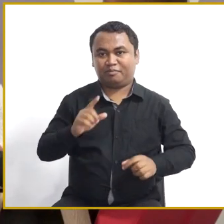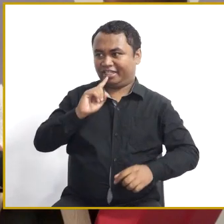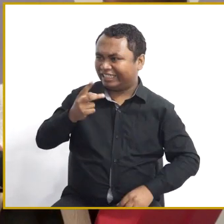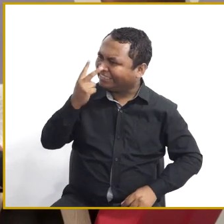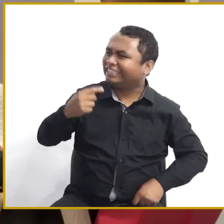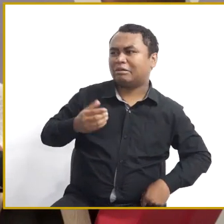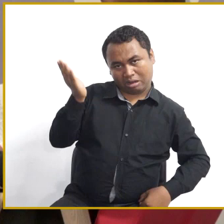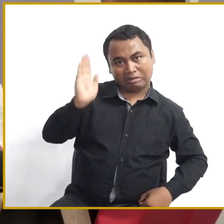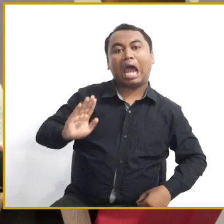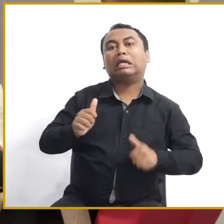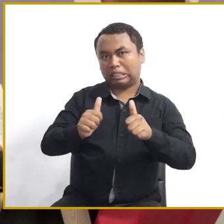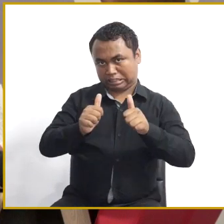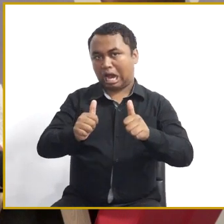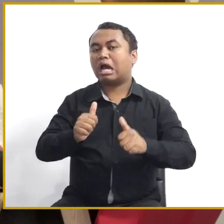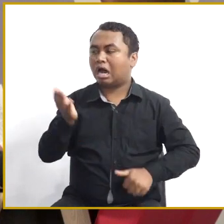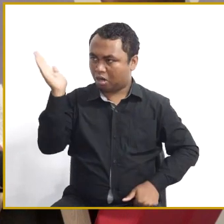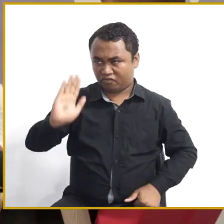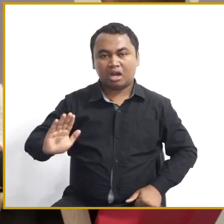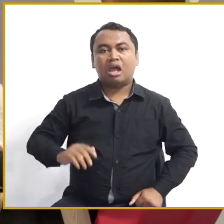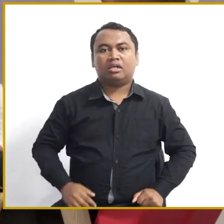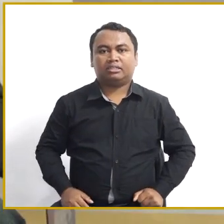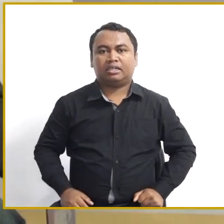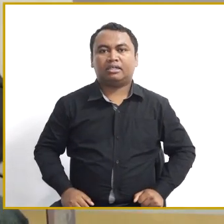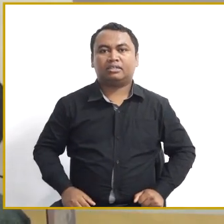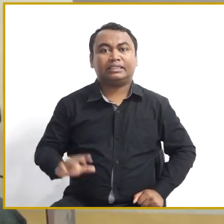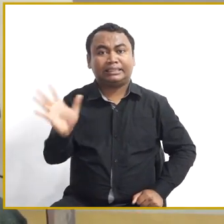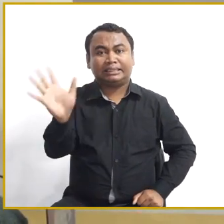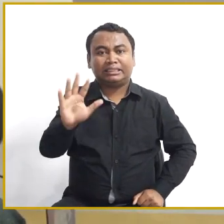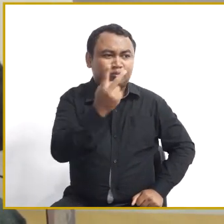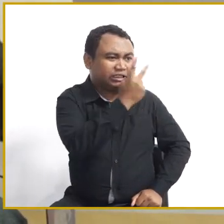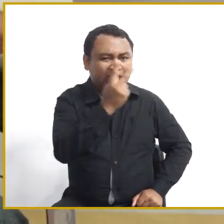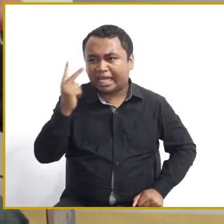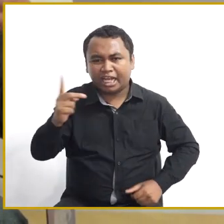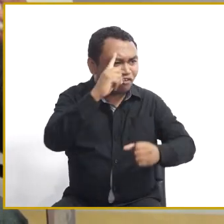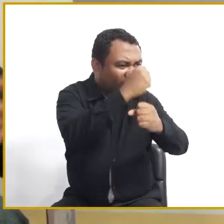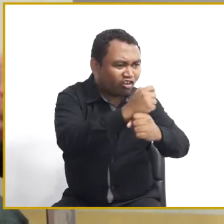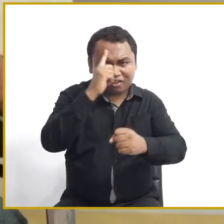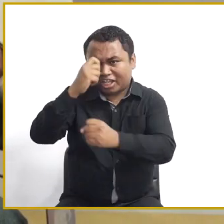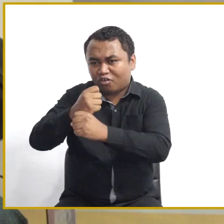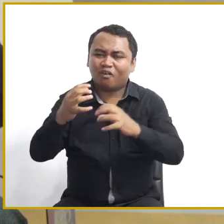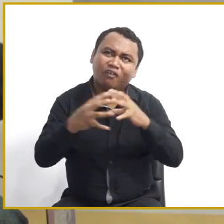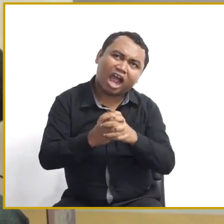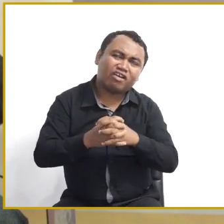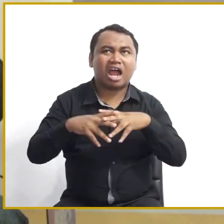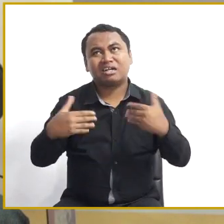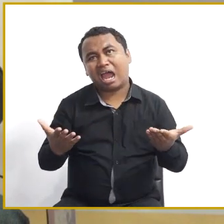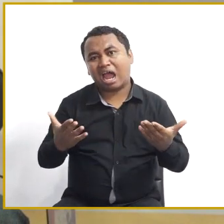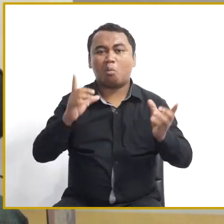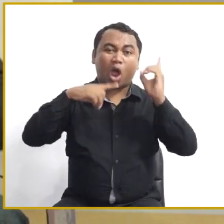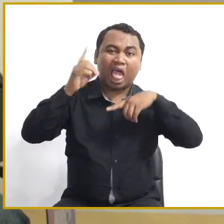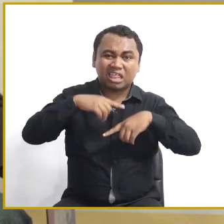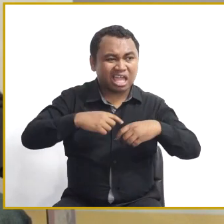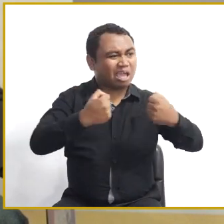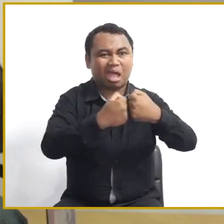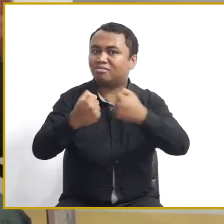Mahafinaritra mijery an'ireny hoe tsy jereny antokom-pinoana na antokom-pivavahana na